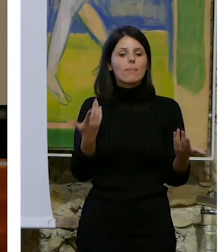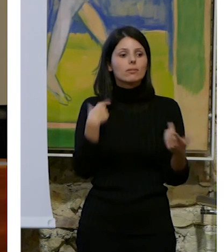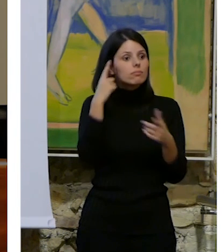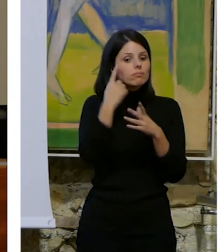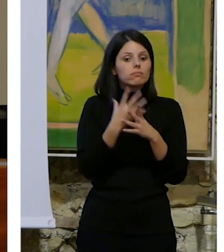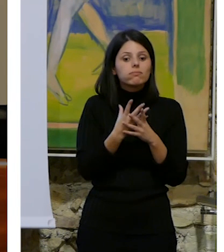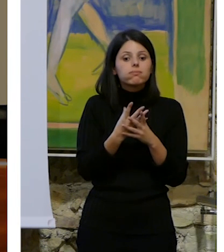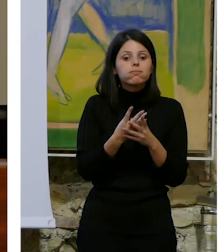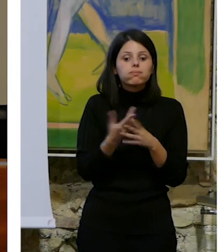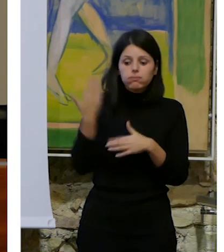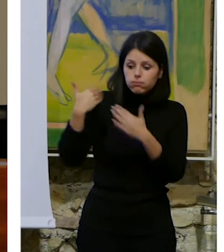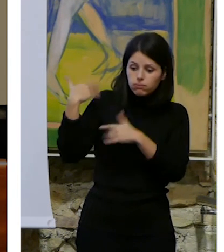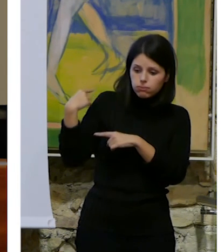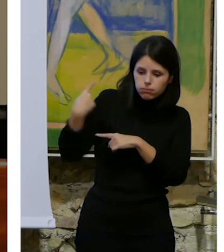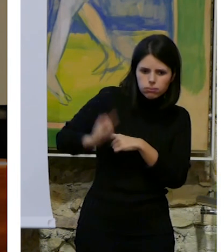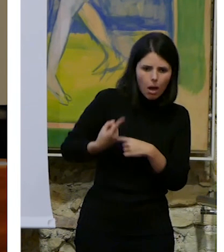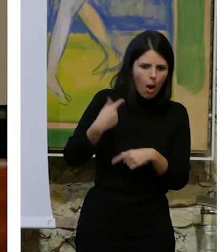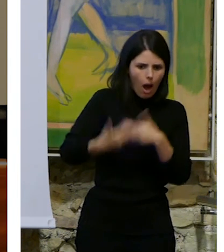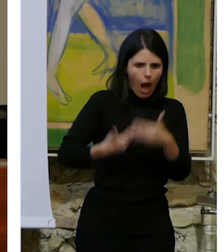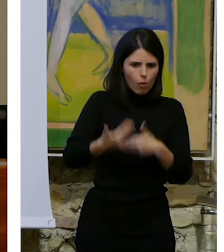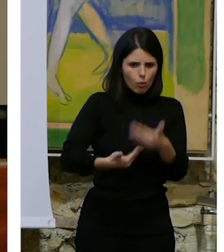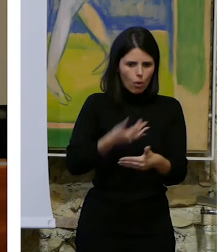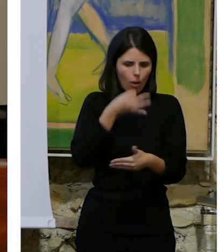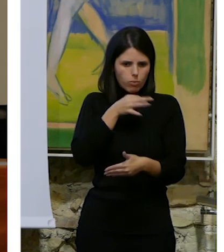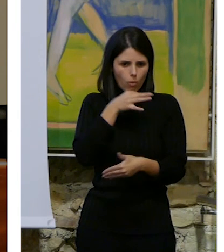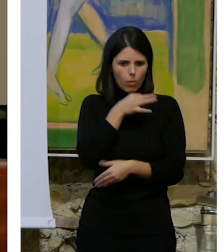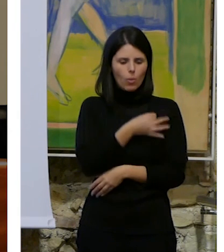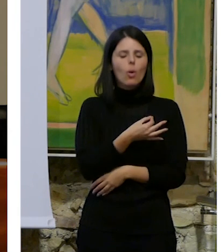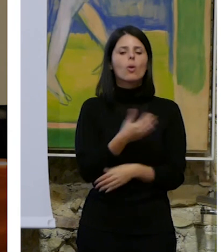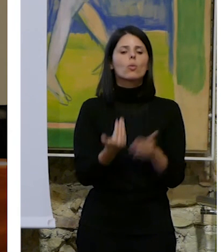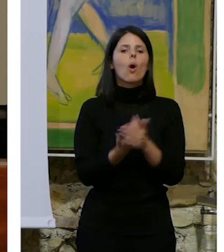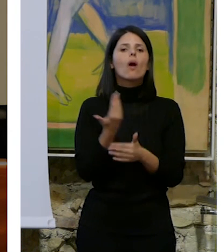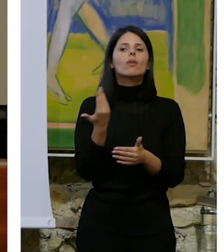più, sembra impossibile. Quindi sotto questo profilo